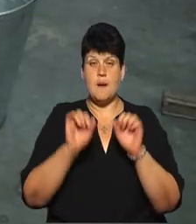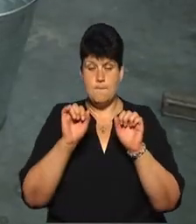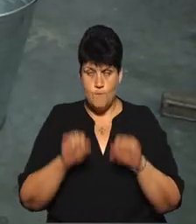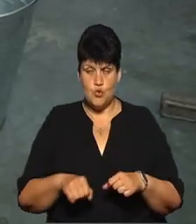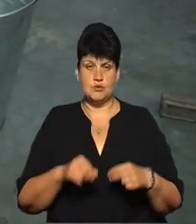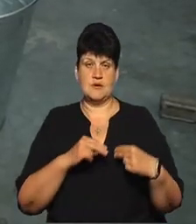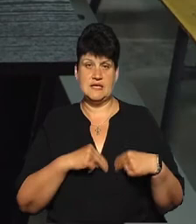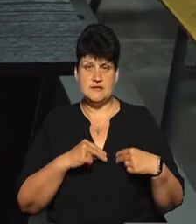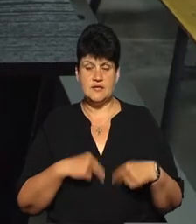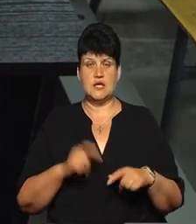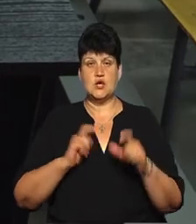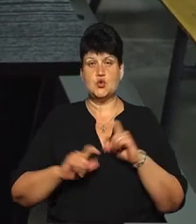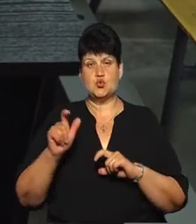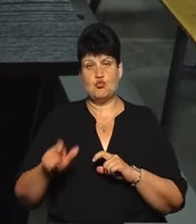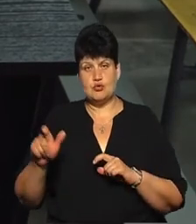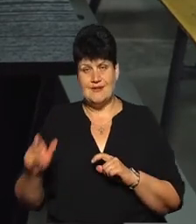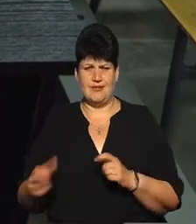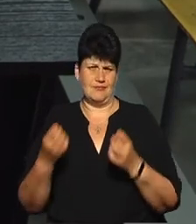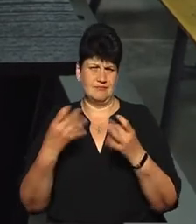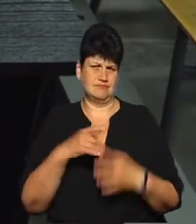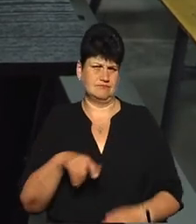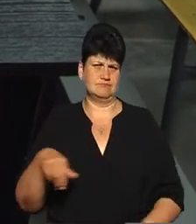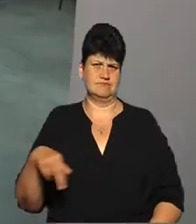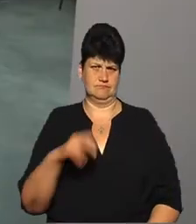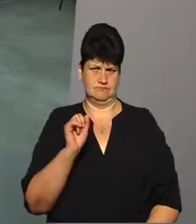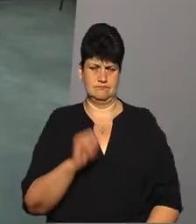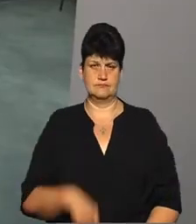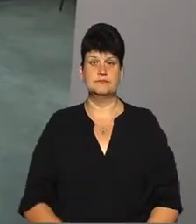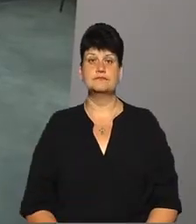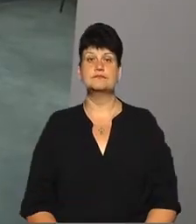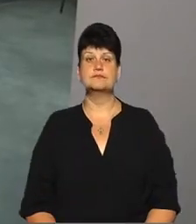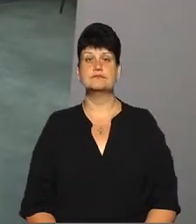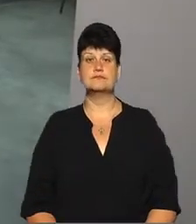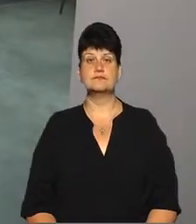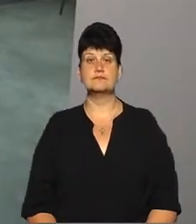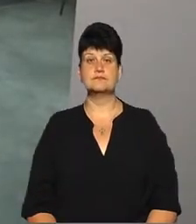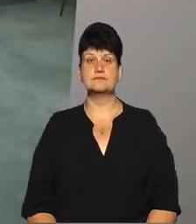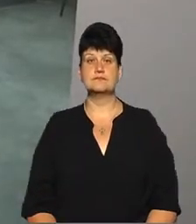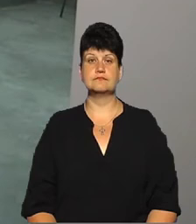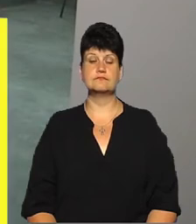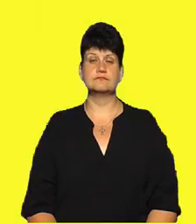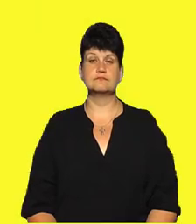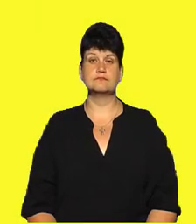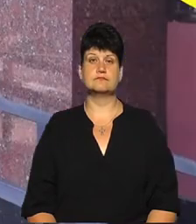вишу, а й перехожі. Людмила Путькалець, Василь Панчук. Новини на Суспільному. Тернопіль.